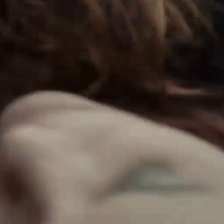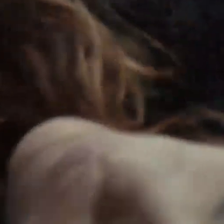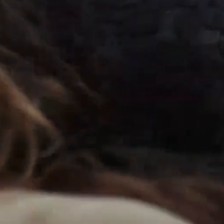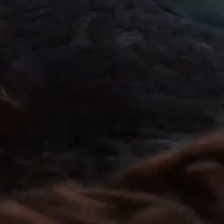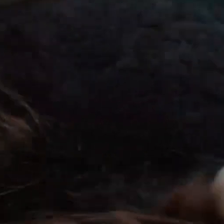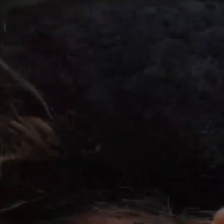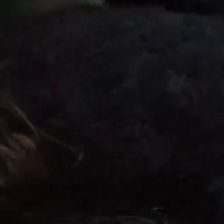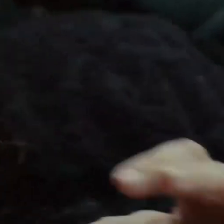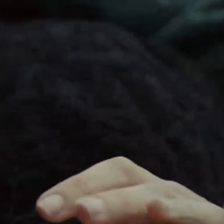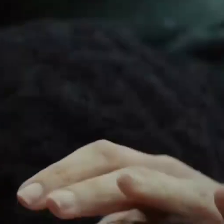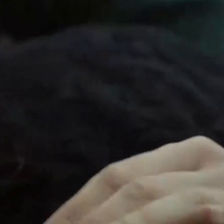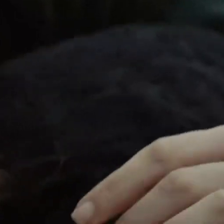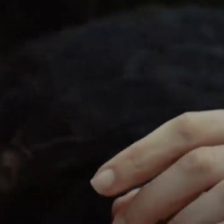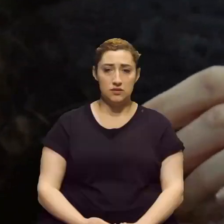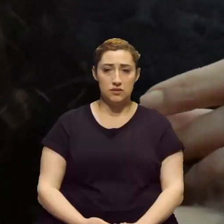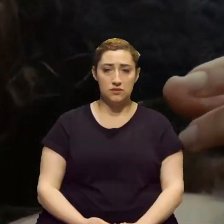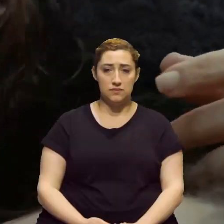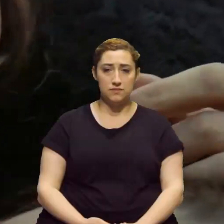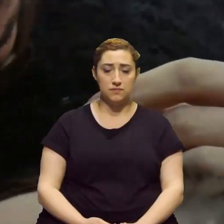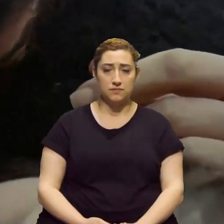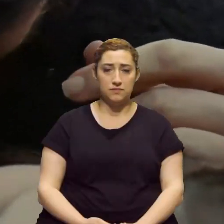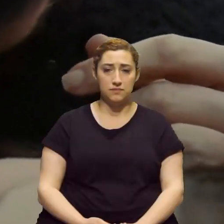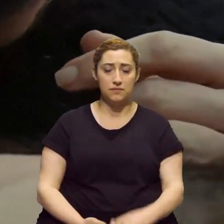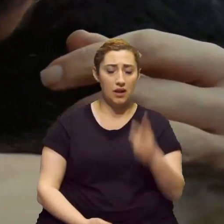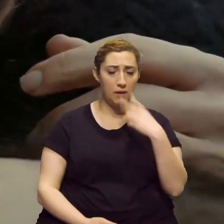Yüzünü Feriha'nın omzuna gömdü.